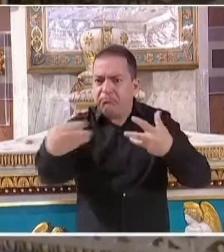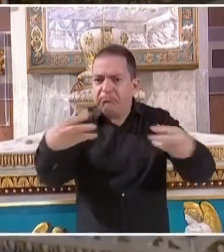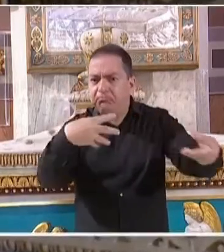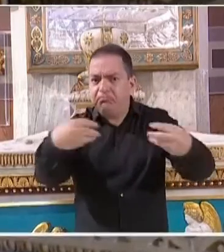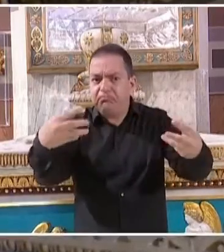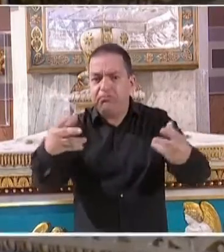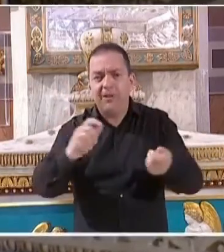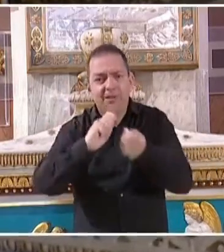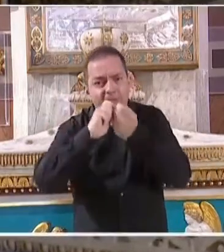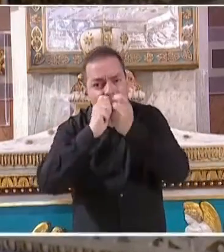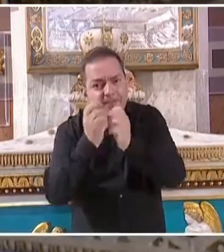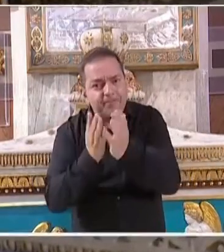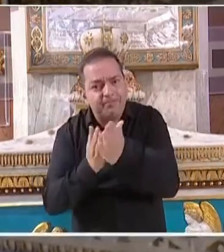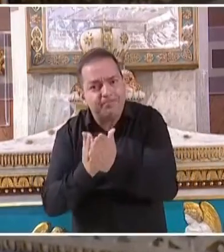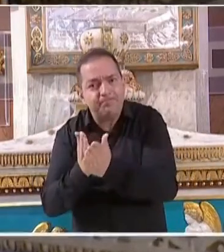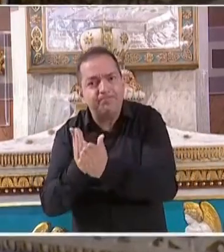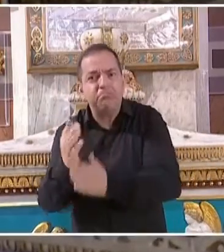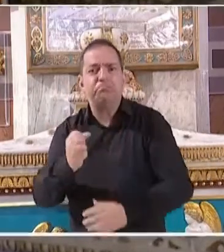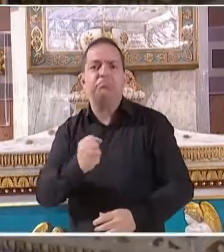Του.